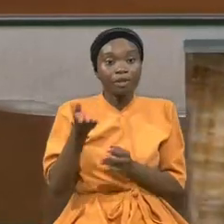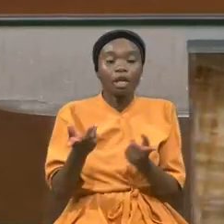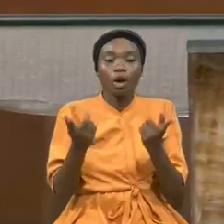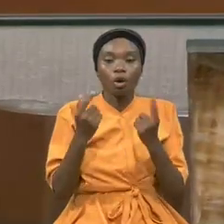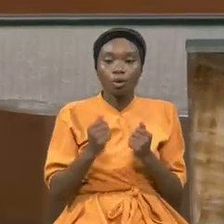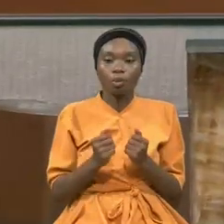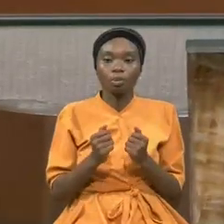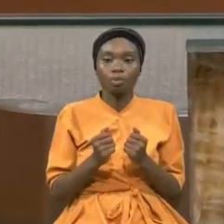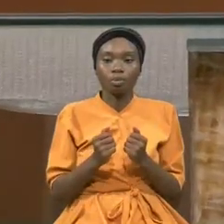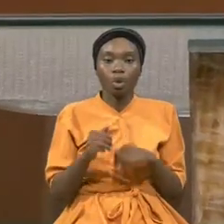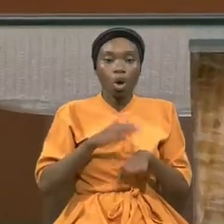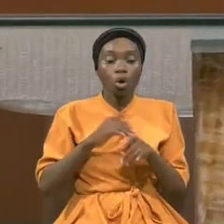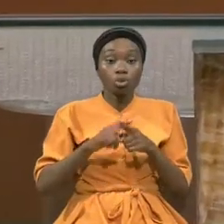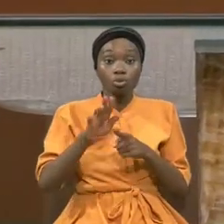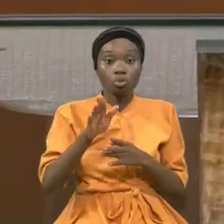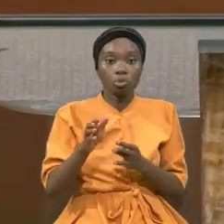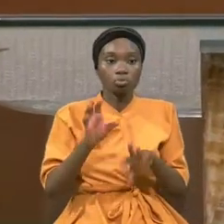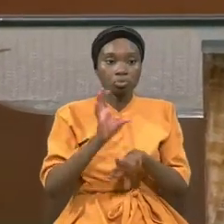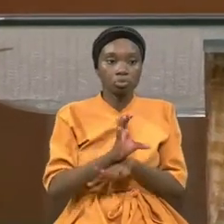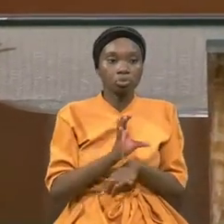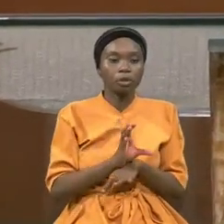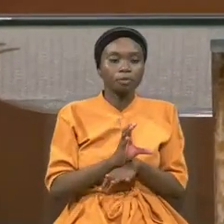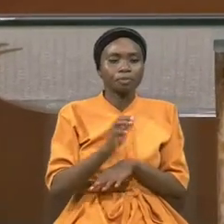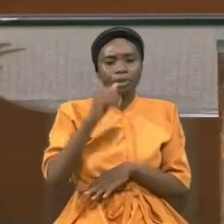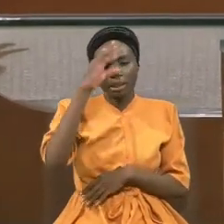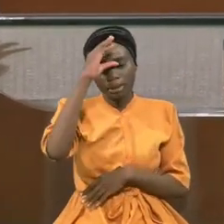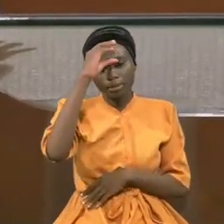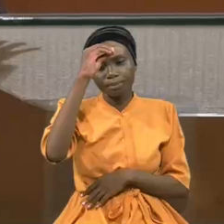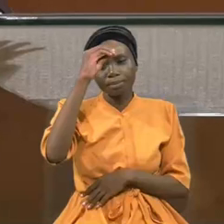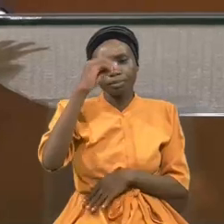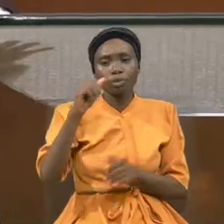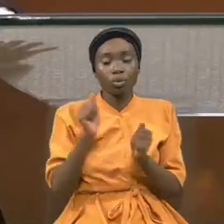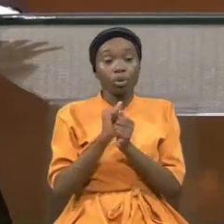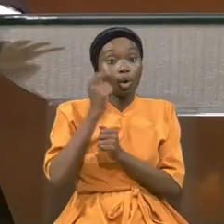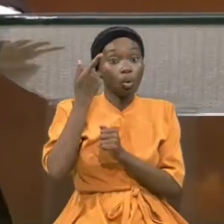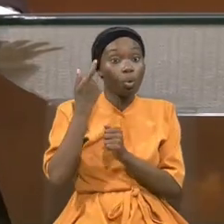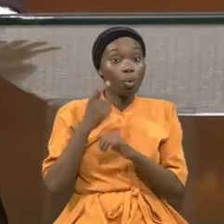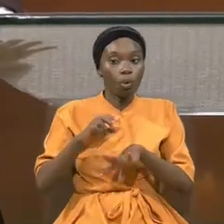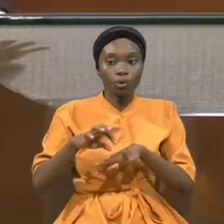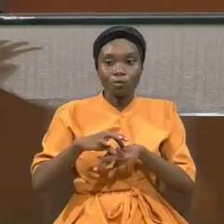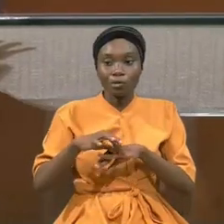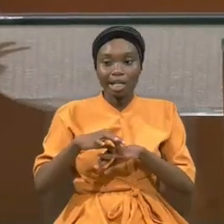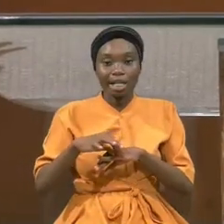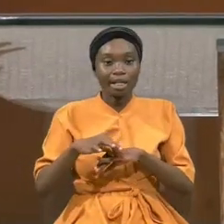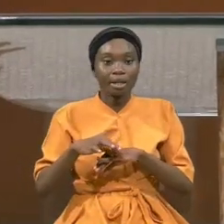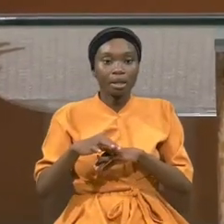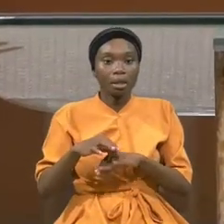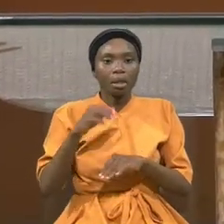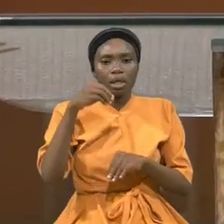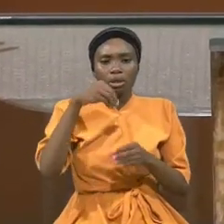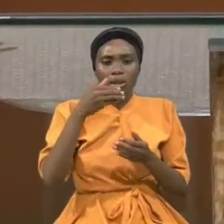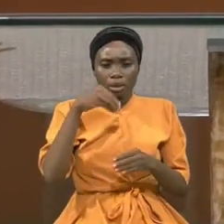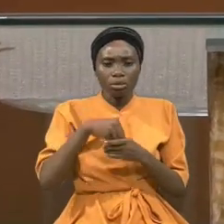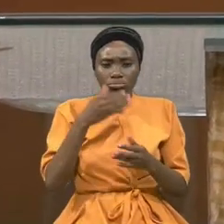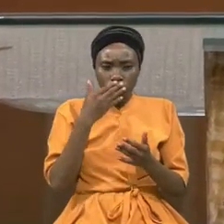Supposez, en effet, qu'il entre dans votre assemblée un homme avec un